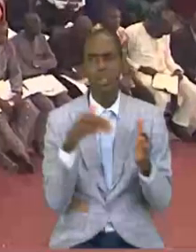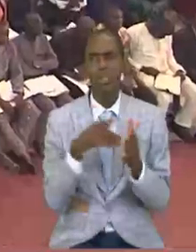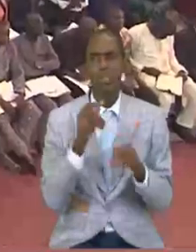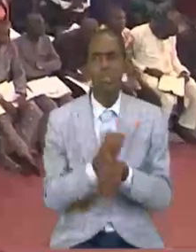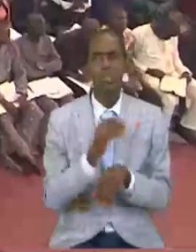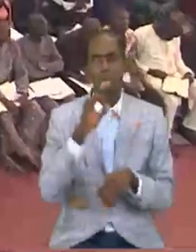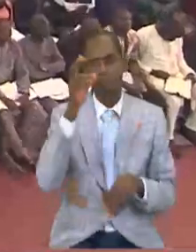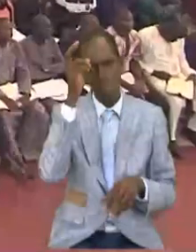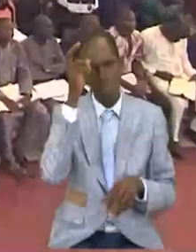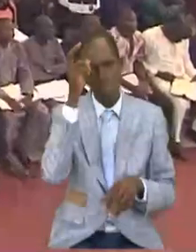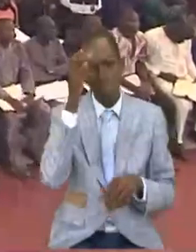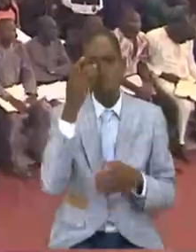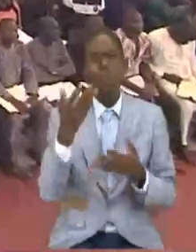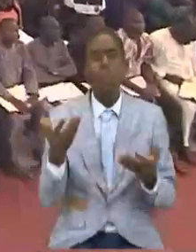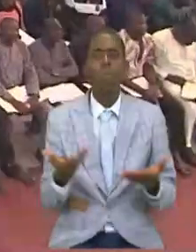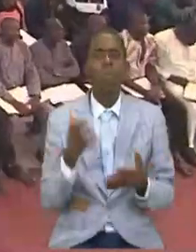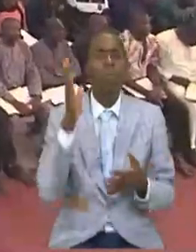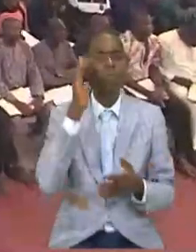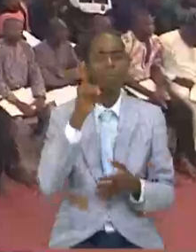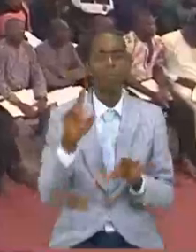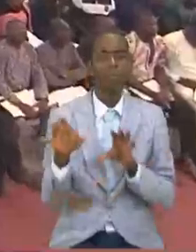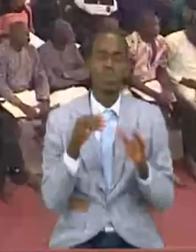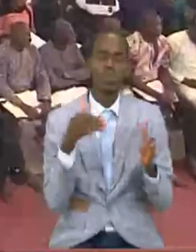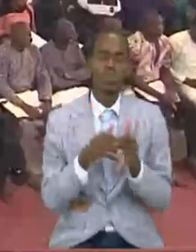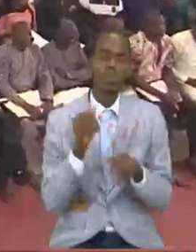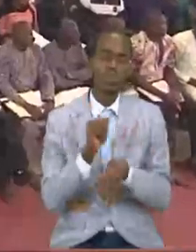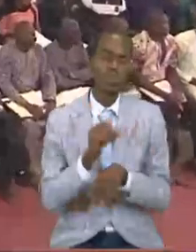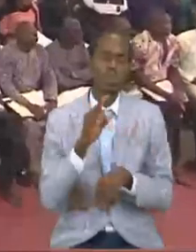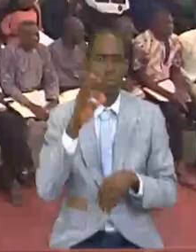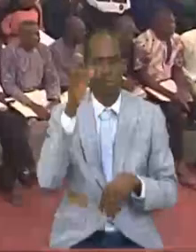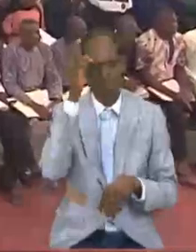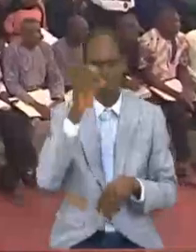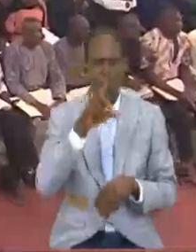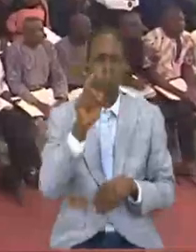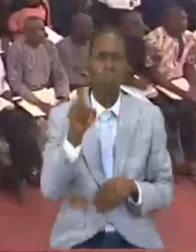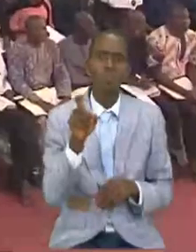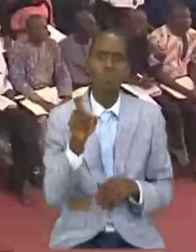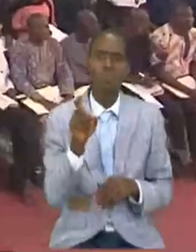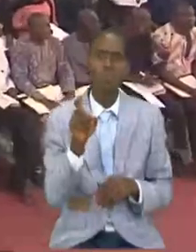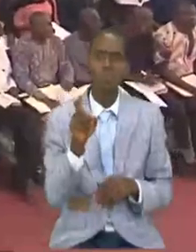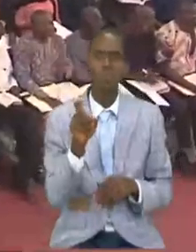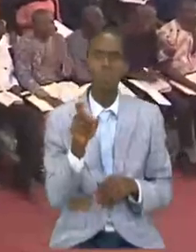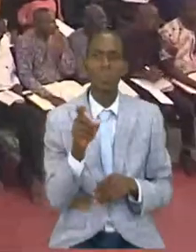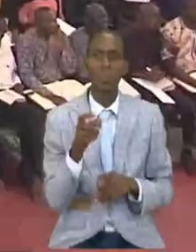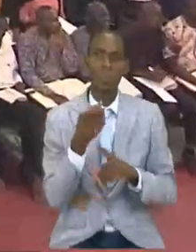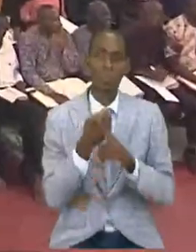diable? Je dis, que dois-tu faire à l'œuvre du diable?